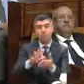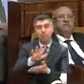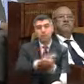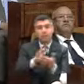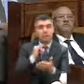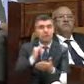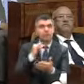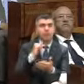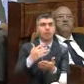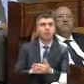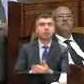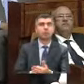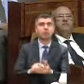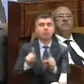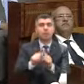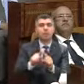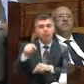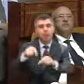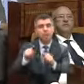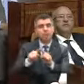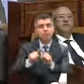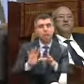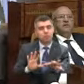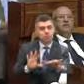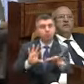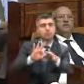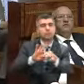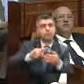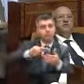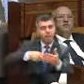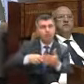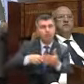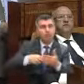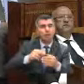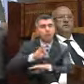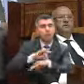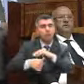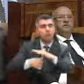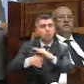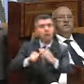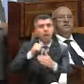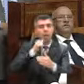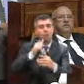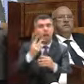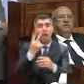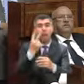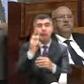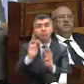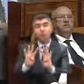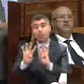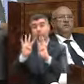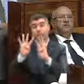الصفقات العموميه اللي برمها المكتب الوطني للماء الصالح للشرب من 2008، وهي باقا متوقفه، حتى ذوك الاصلاحات